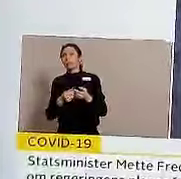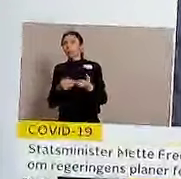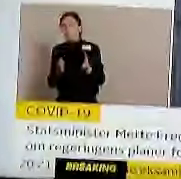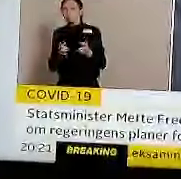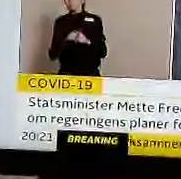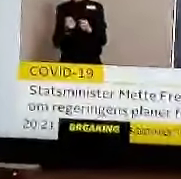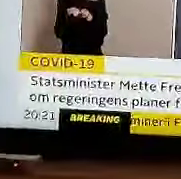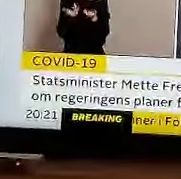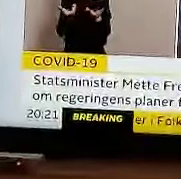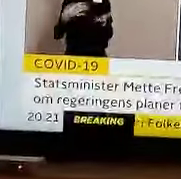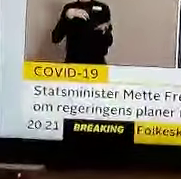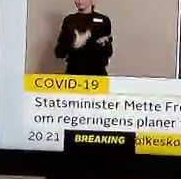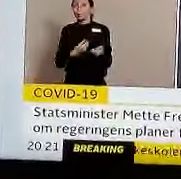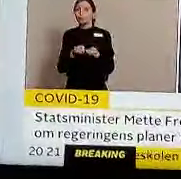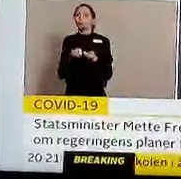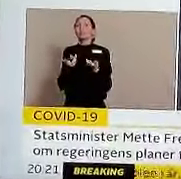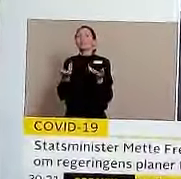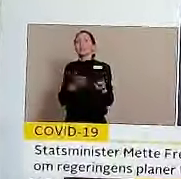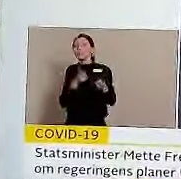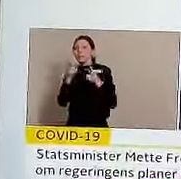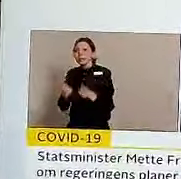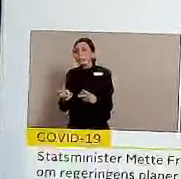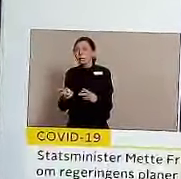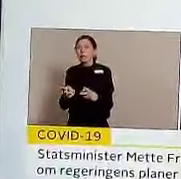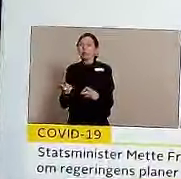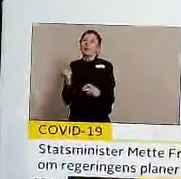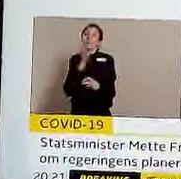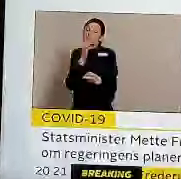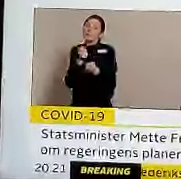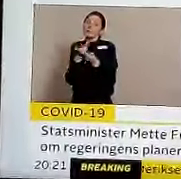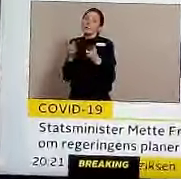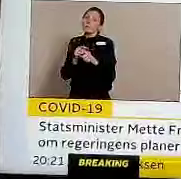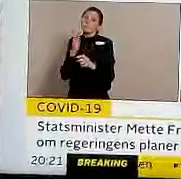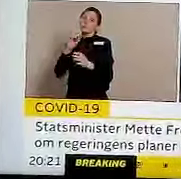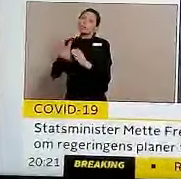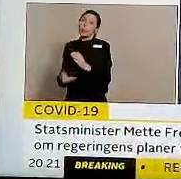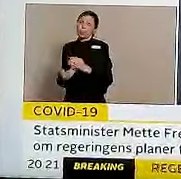وتقصد بالافتتاح اللي هي العودة يعني إلى الحياة الطبيعية